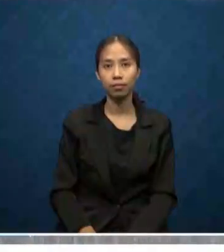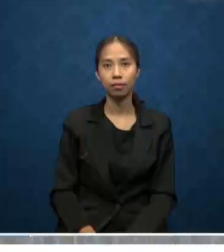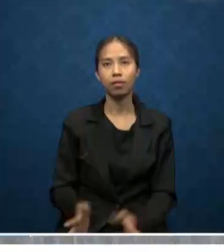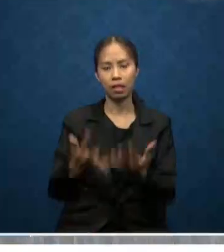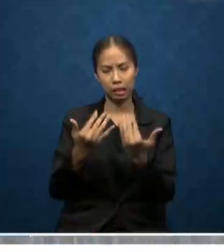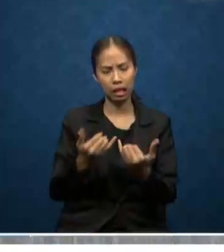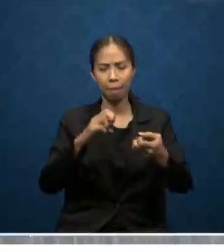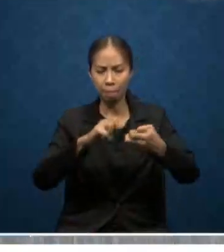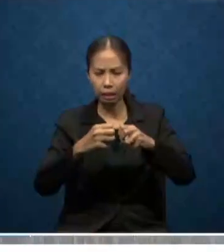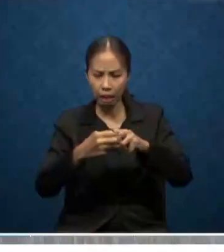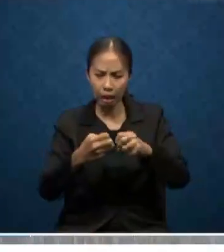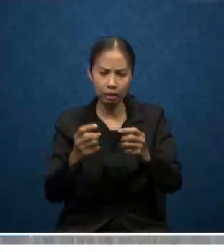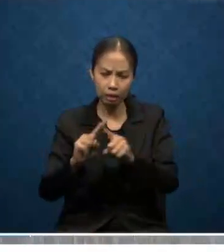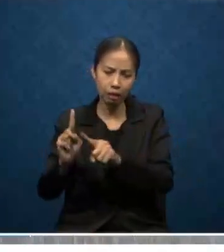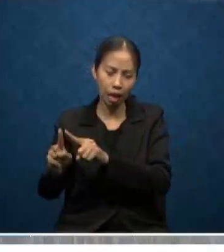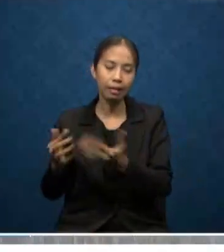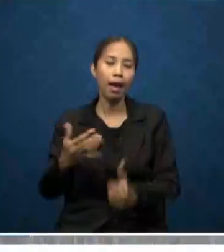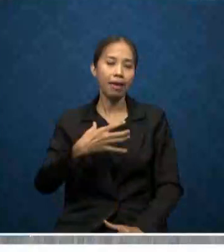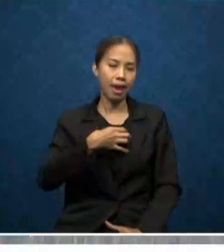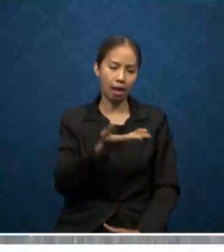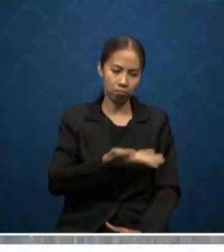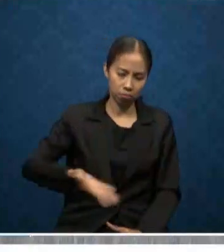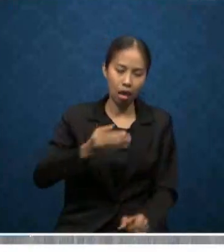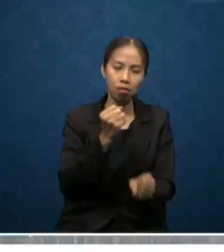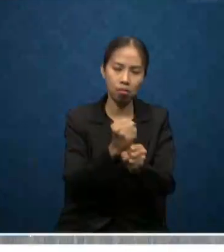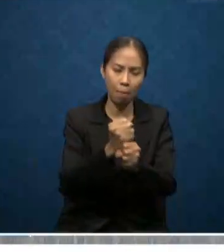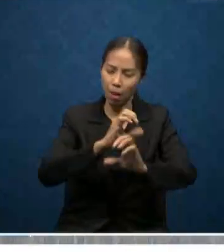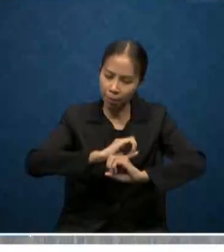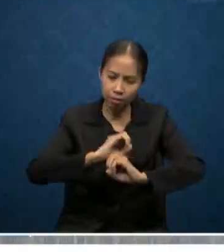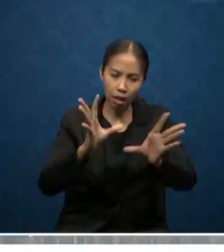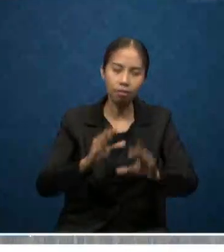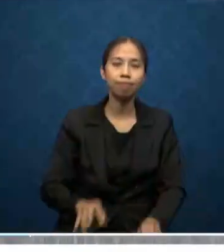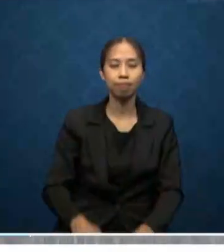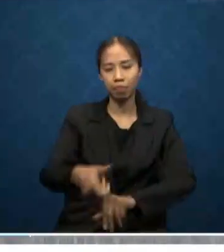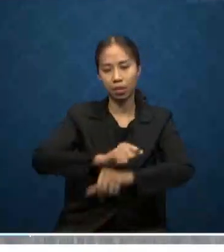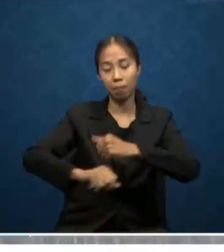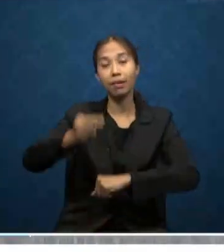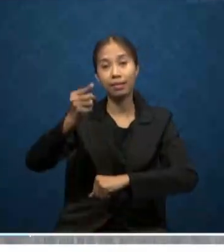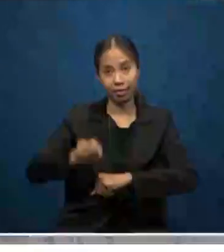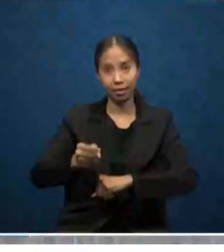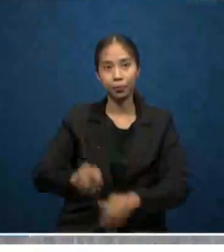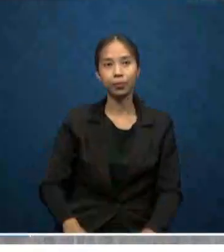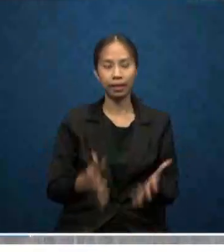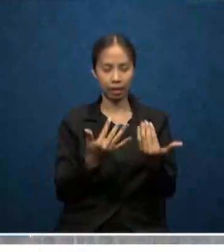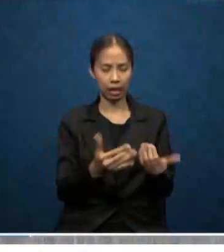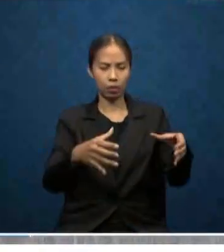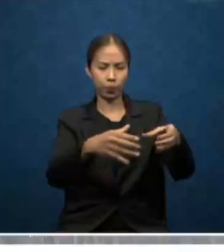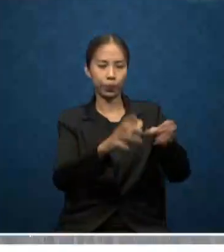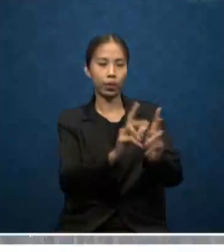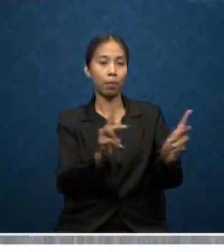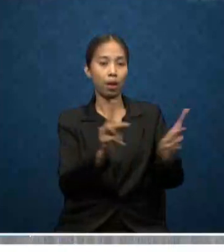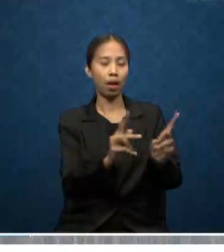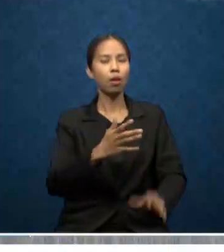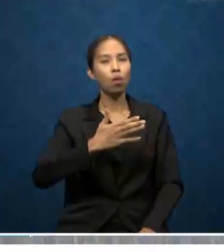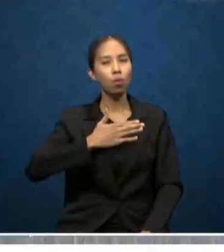ต่างๆผมก็อยากให้เป็นรูปธรรมที่จับต้องได้แล้วก็คณะกรรมการชุดนี้ถ้าผม